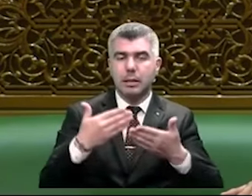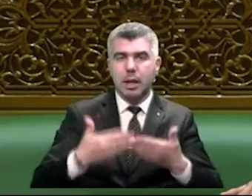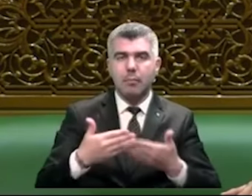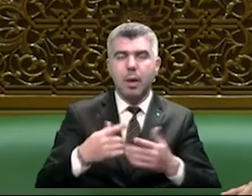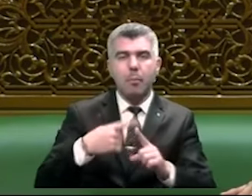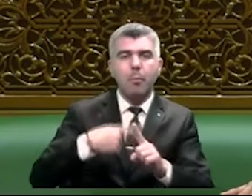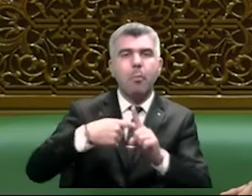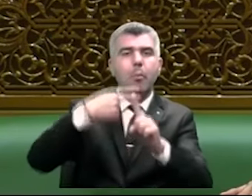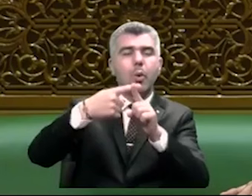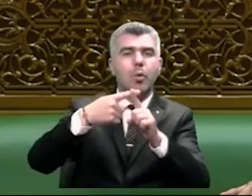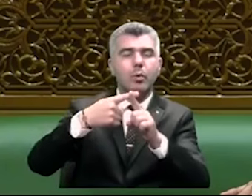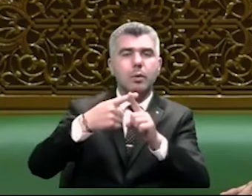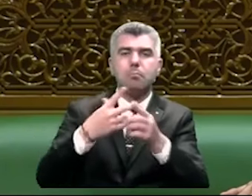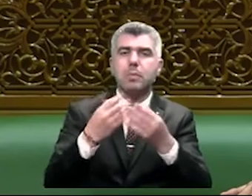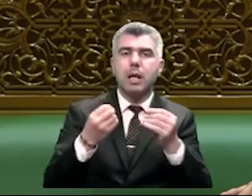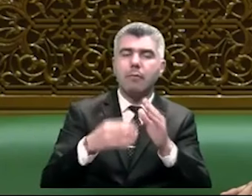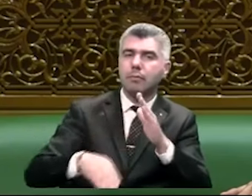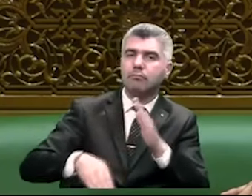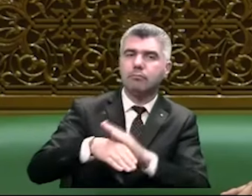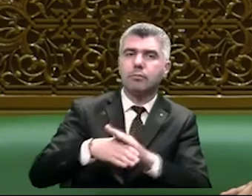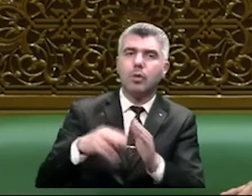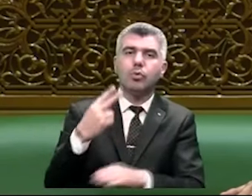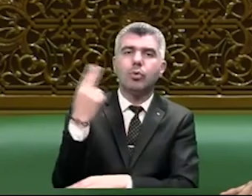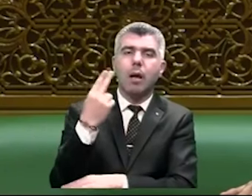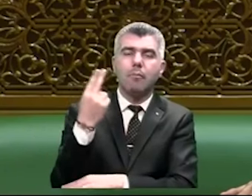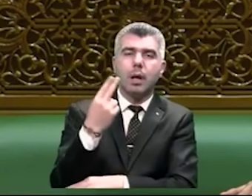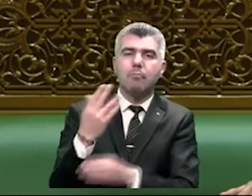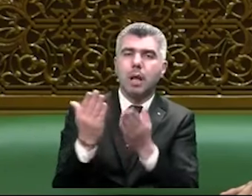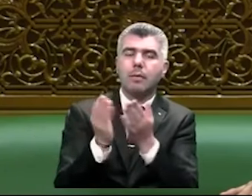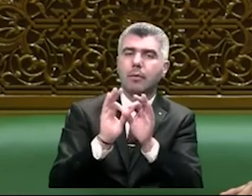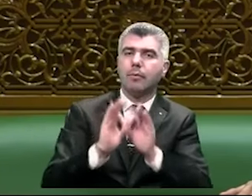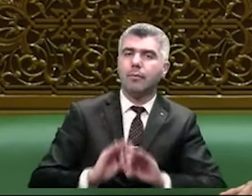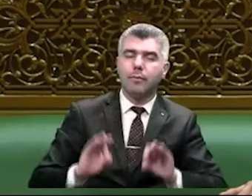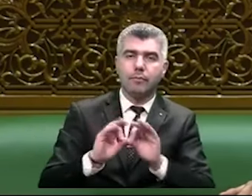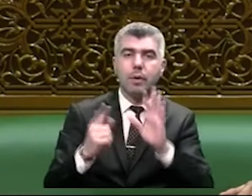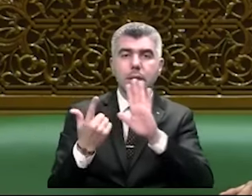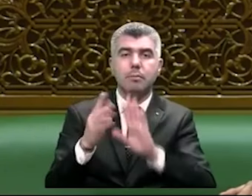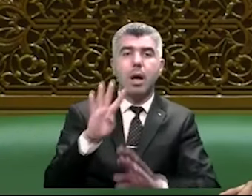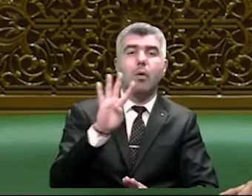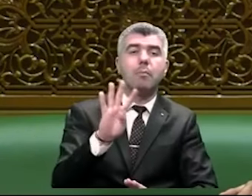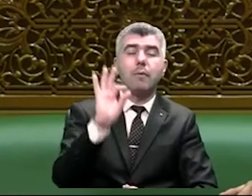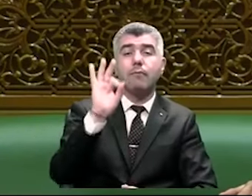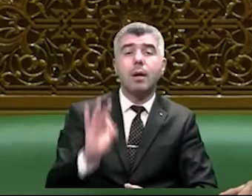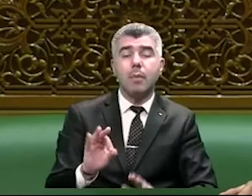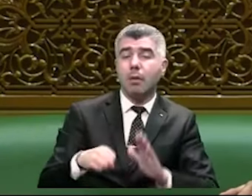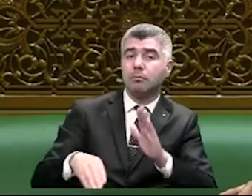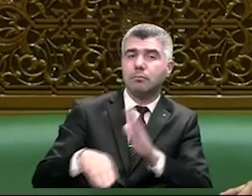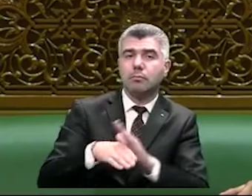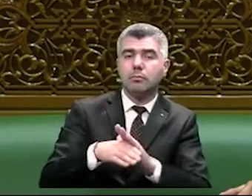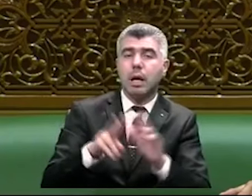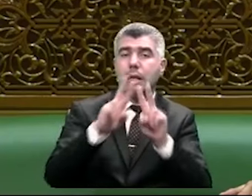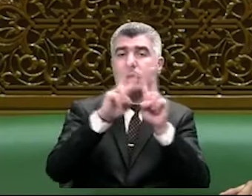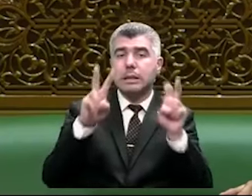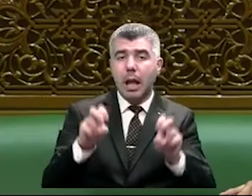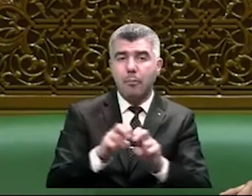ارتفاع منسوب الهض الجامعي الذي بلغ مستويات قياسيه اذ ان 47% من الطلبه كي غادروا اليوم دون الحصول على